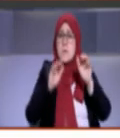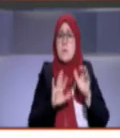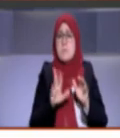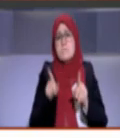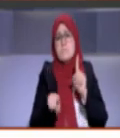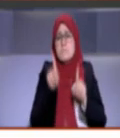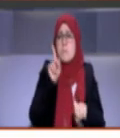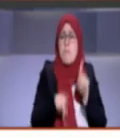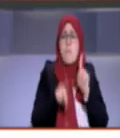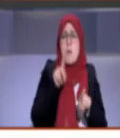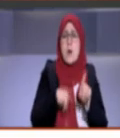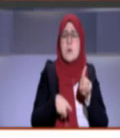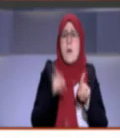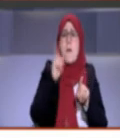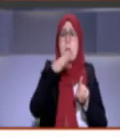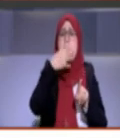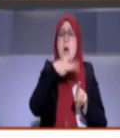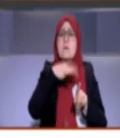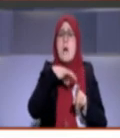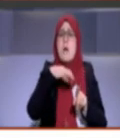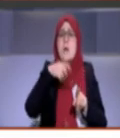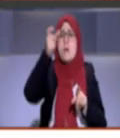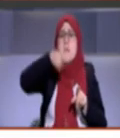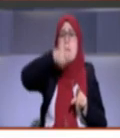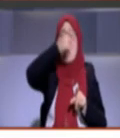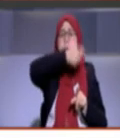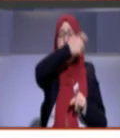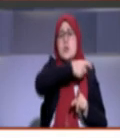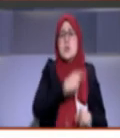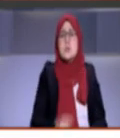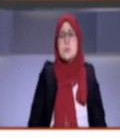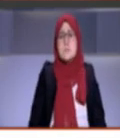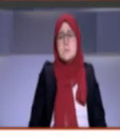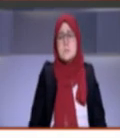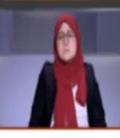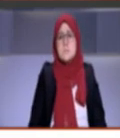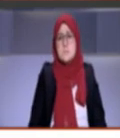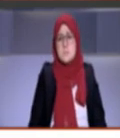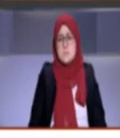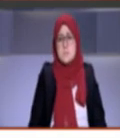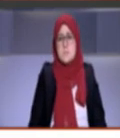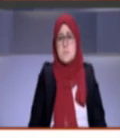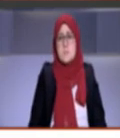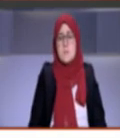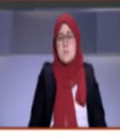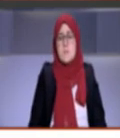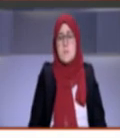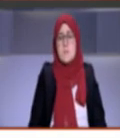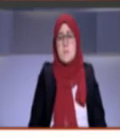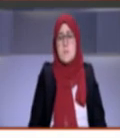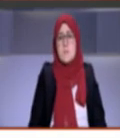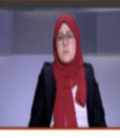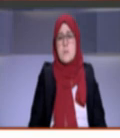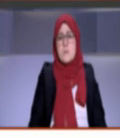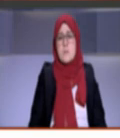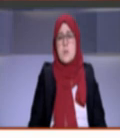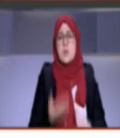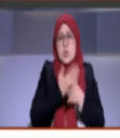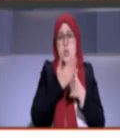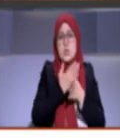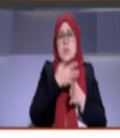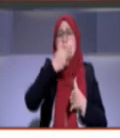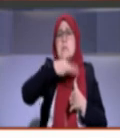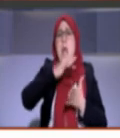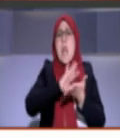الحكوميه او المتاجر التجزئه على سبيل المثال او السنترات، المستشفيات يكون في عدد اسره معقول يقدر يستوعب اي